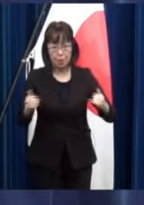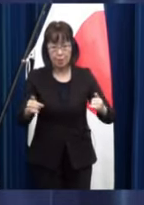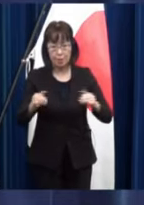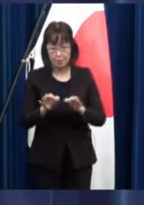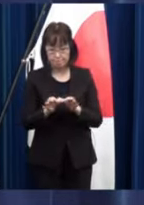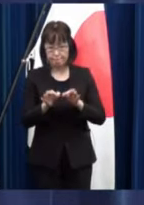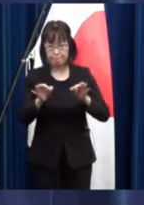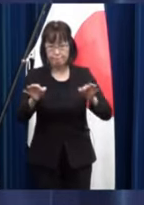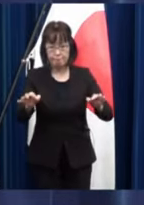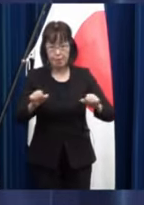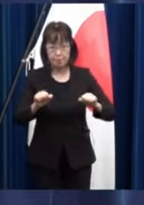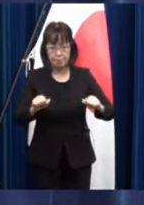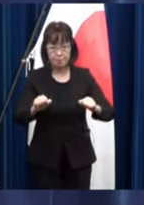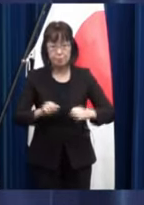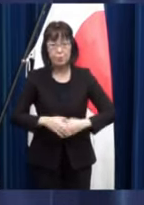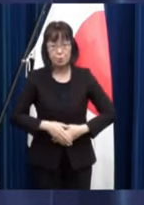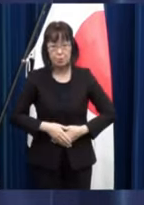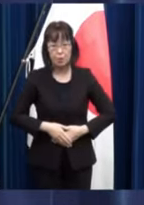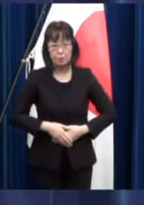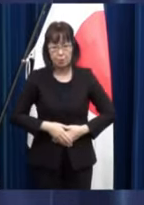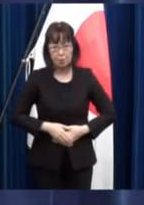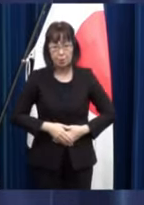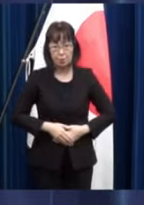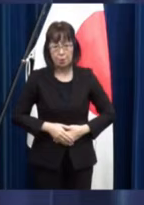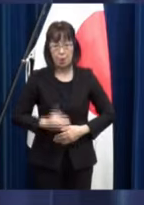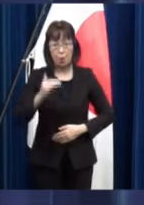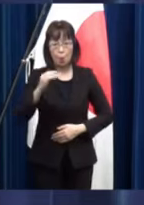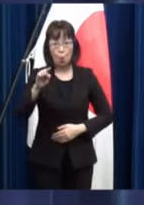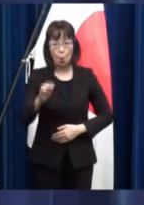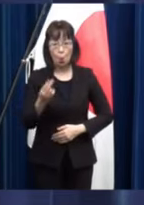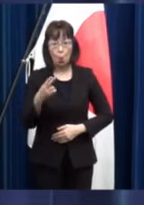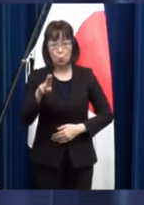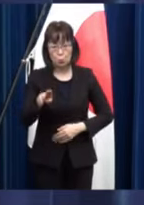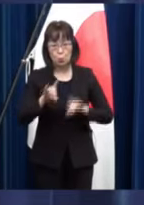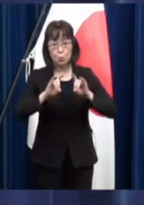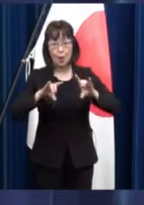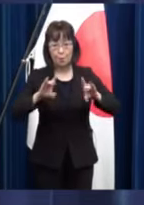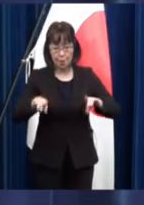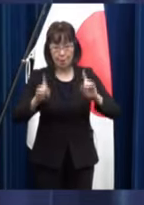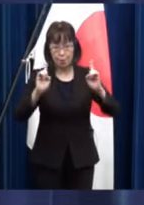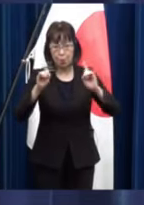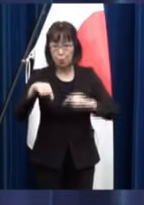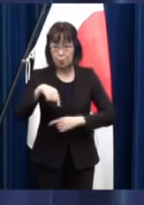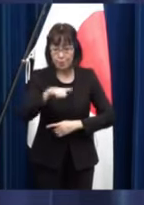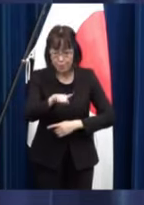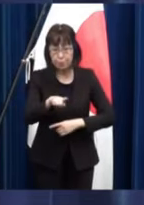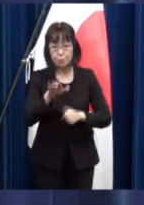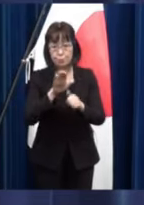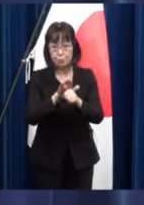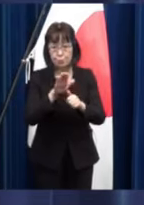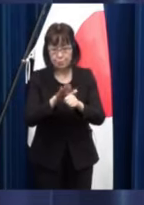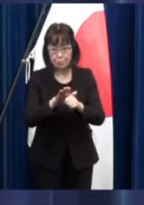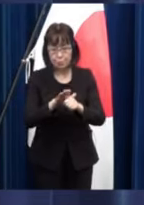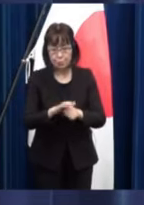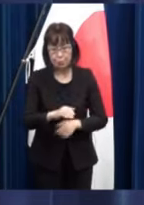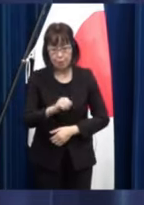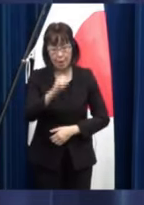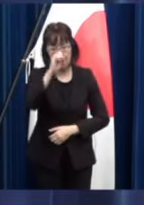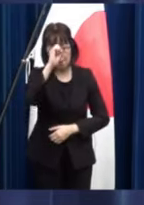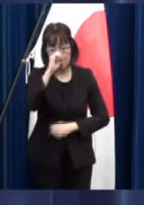。さらに GoTo キャンペーンなどを通じて感染対策をしっかり講じることを前提